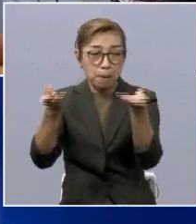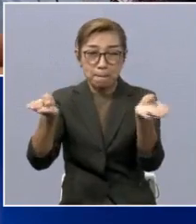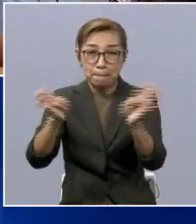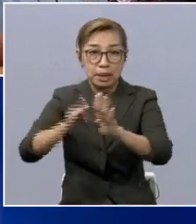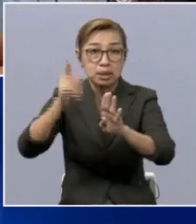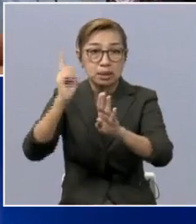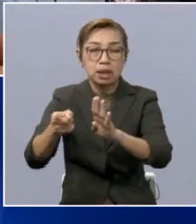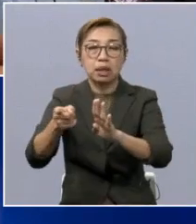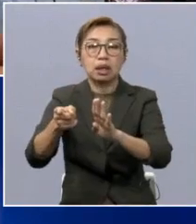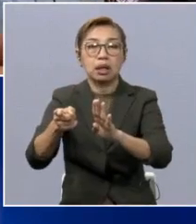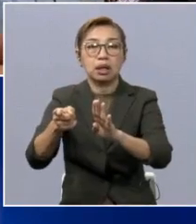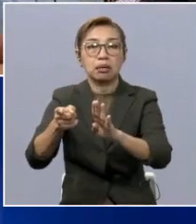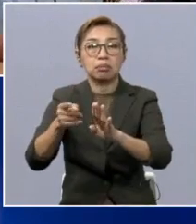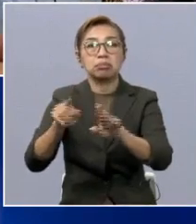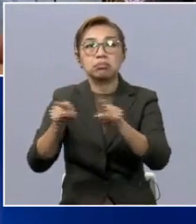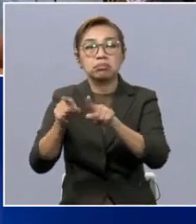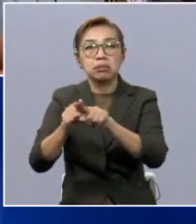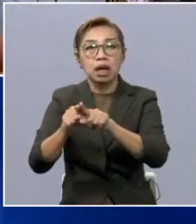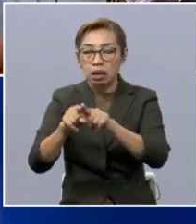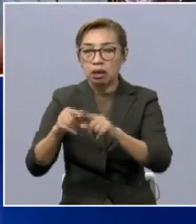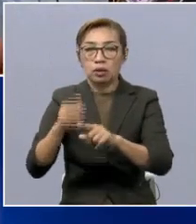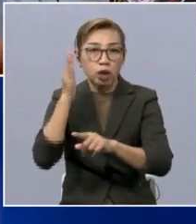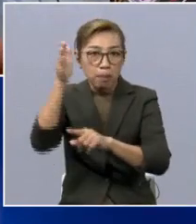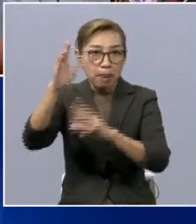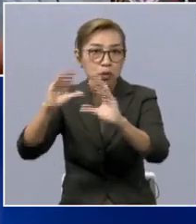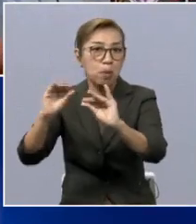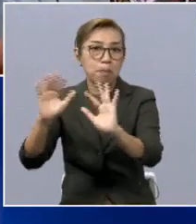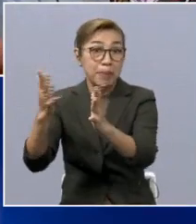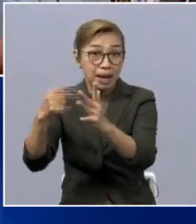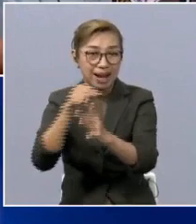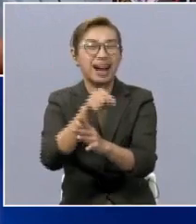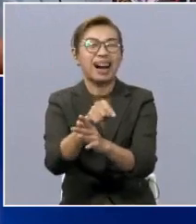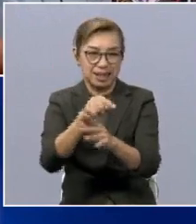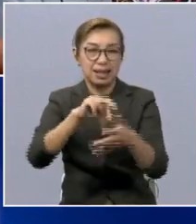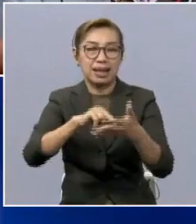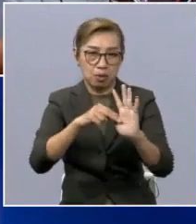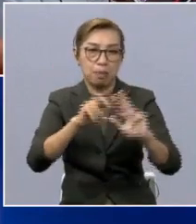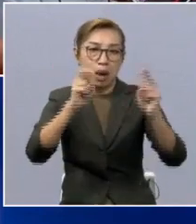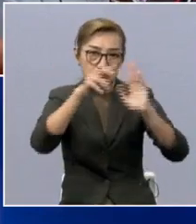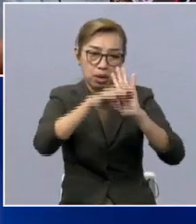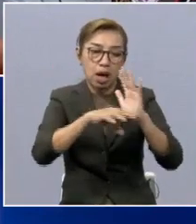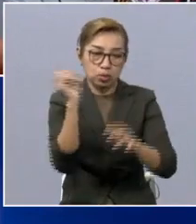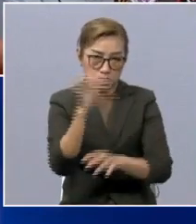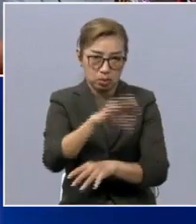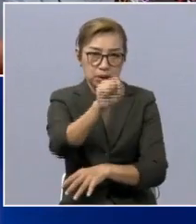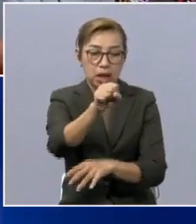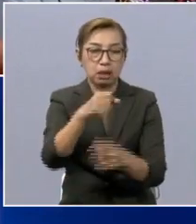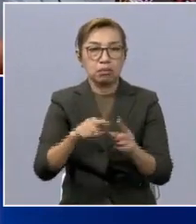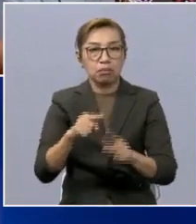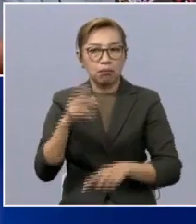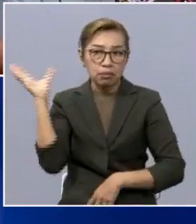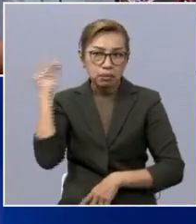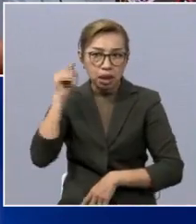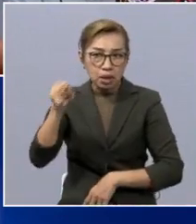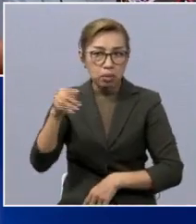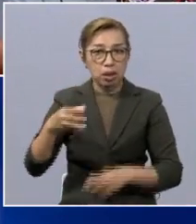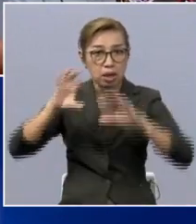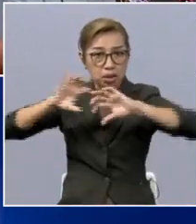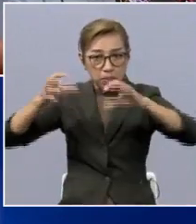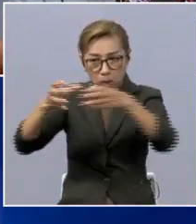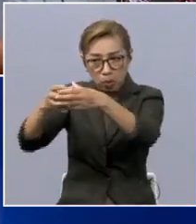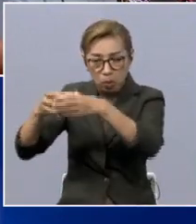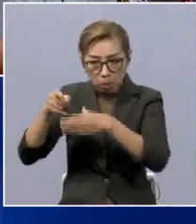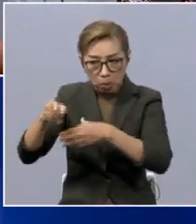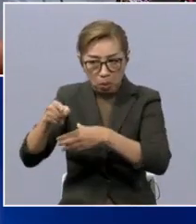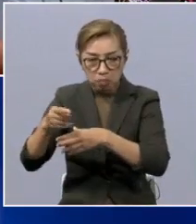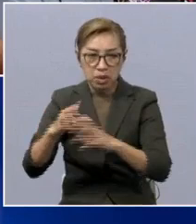ตติจะตกไปโดยปริยายแล้วได้ข่าวว่าพรรคร่วมรัฐบาลบางพรรคเนี่ยนะครับจะไม่เข้าร่วมเป็นองค์ประชุมไม่รู้ว่า